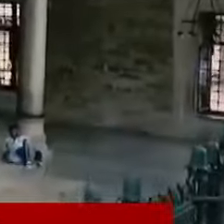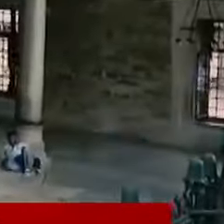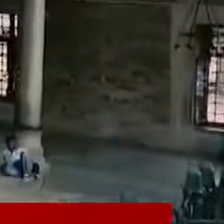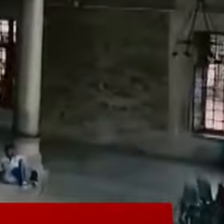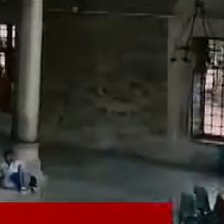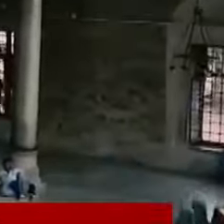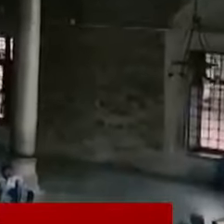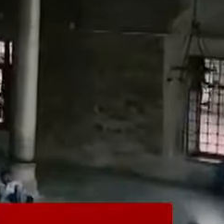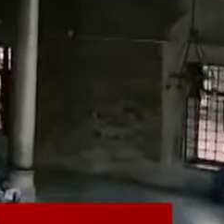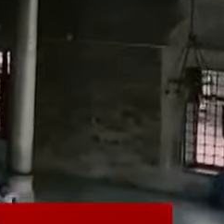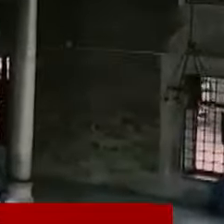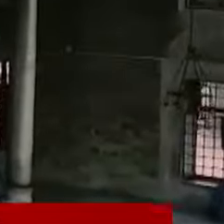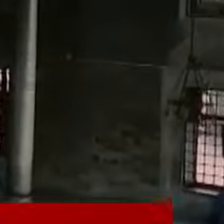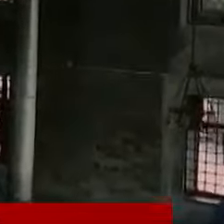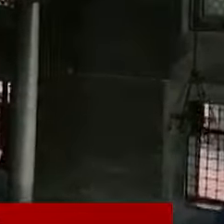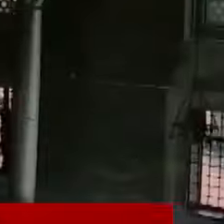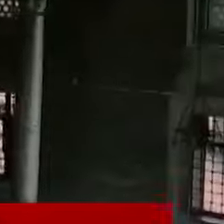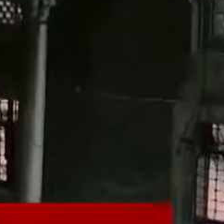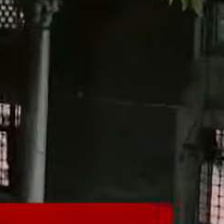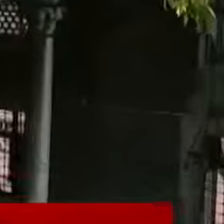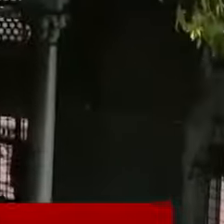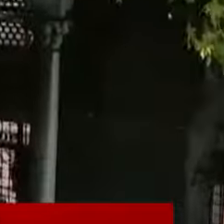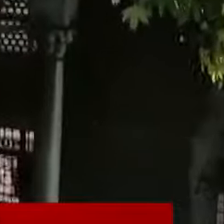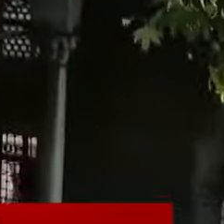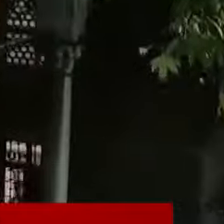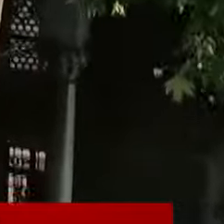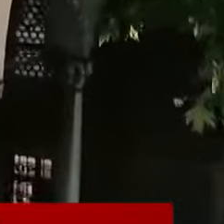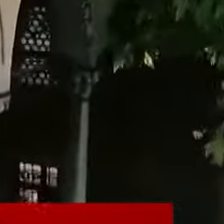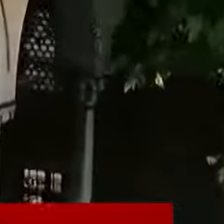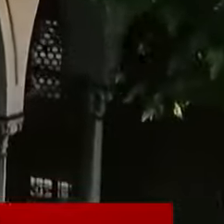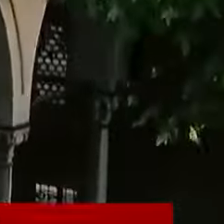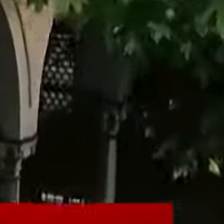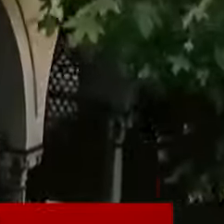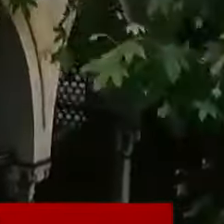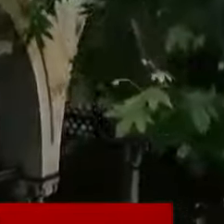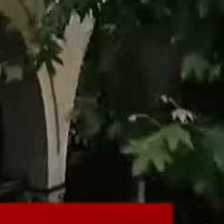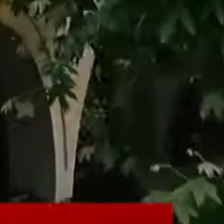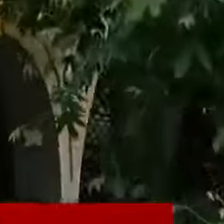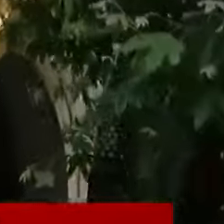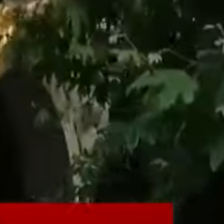الفلاح الله أكبر الله أكبر لا